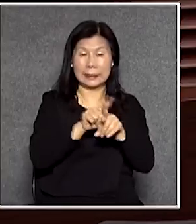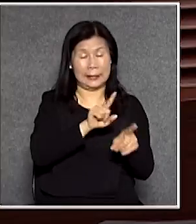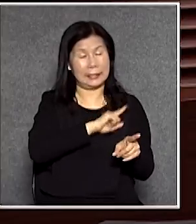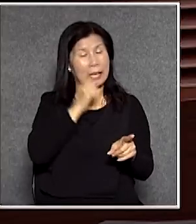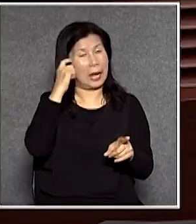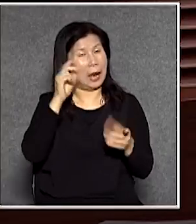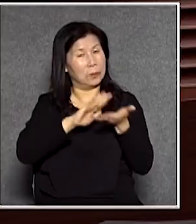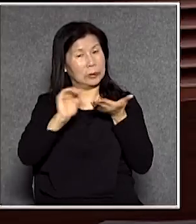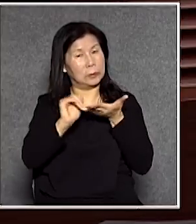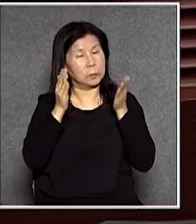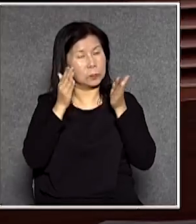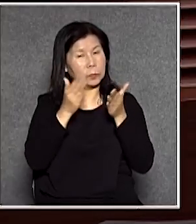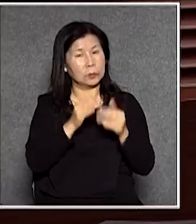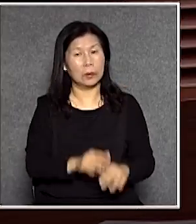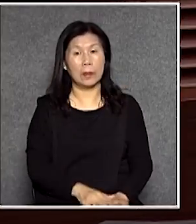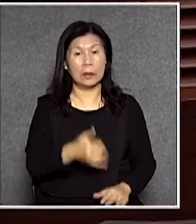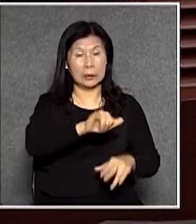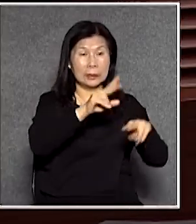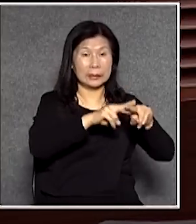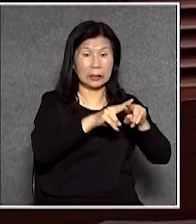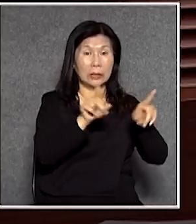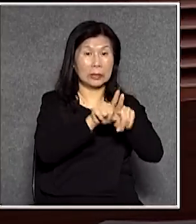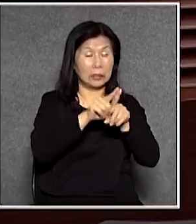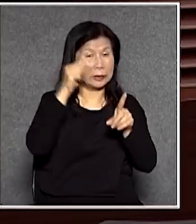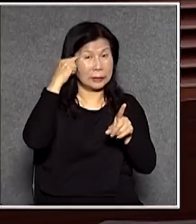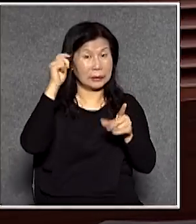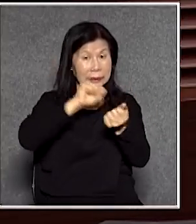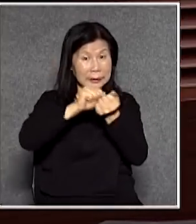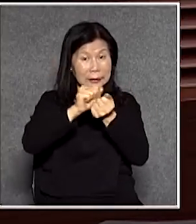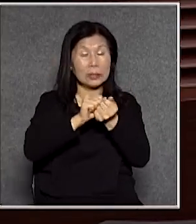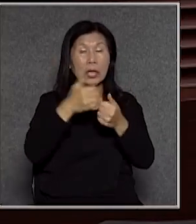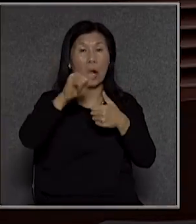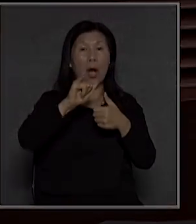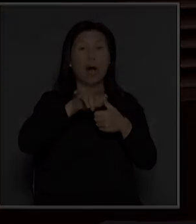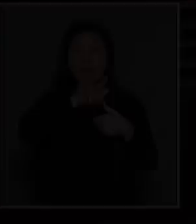放思維，為什麼到國內交流就是洗腦，去海外交流就是體驗，